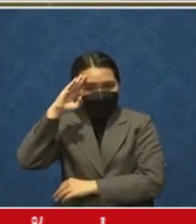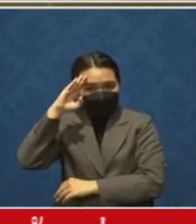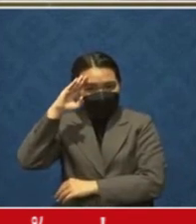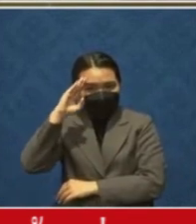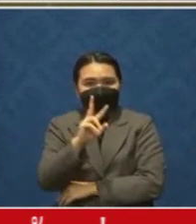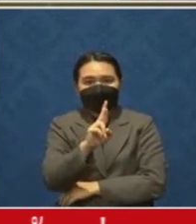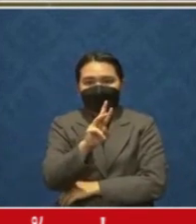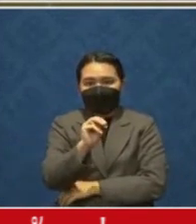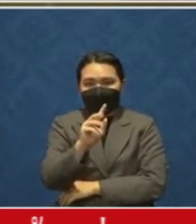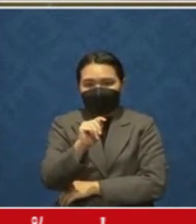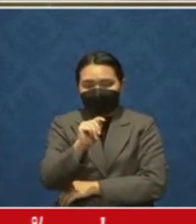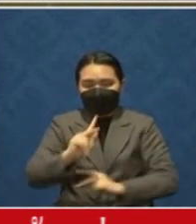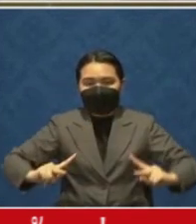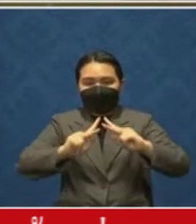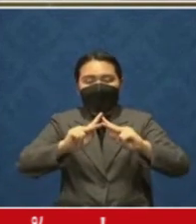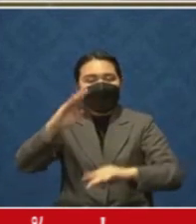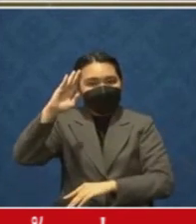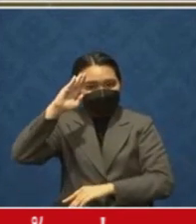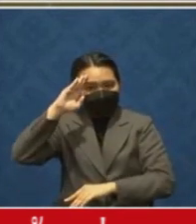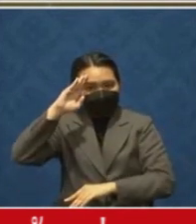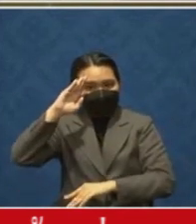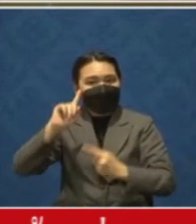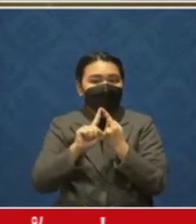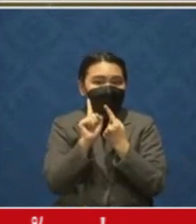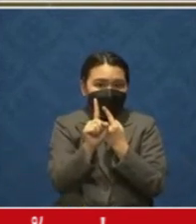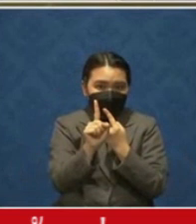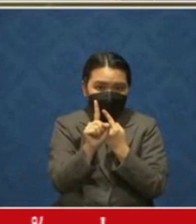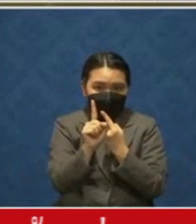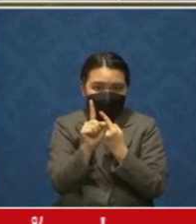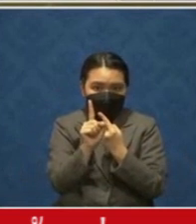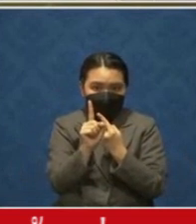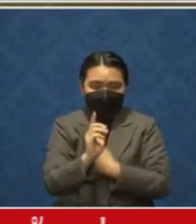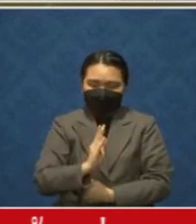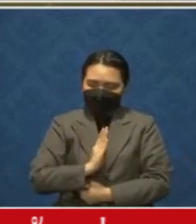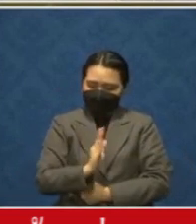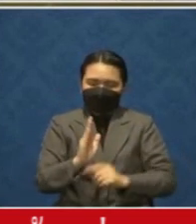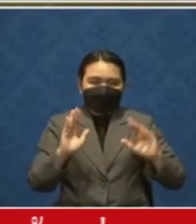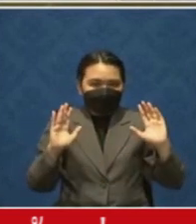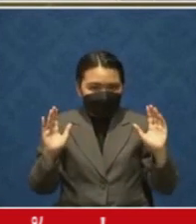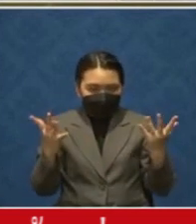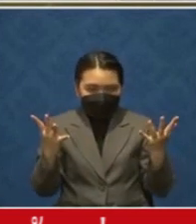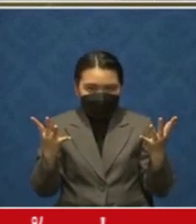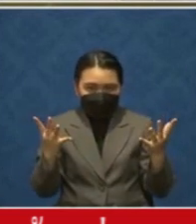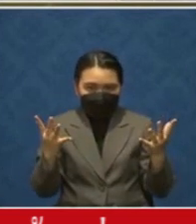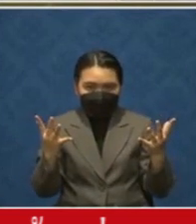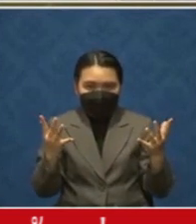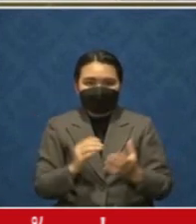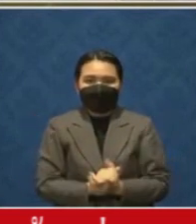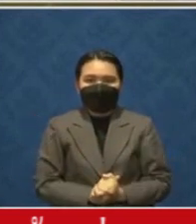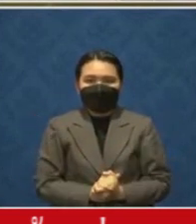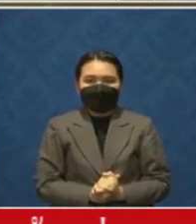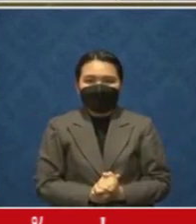ชานายกรัฐมนตรีและรัฐมนตรีว่าการกระทรวงกลาโหมเนี่ย1ครับไม่มีความซื่อสัตย์สุจริตเป็นที่ประ